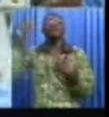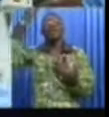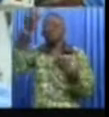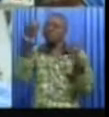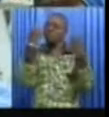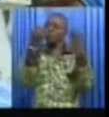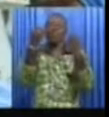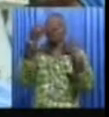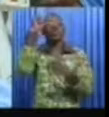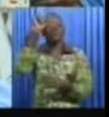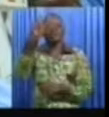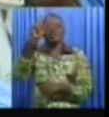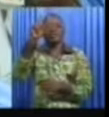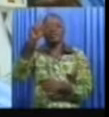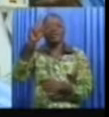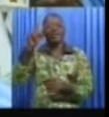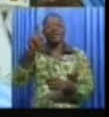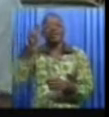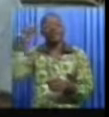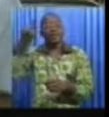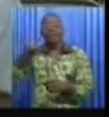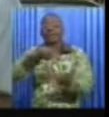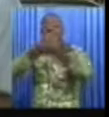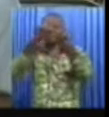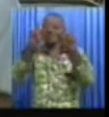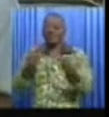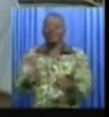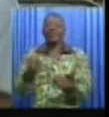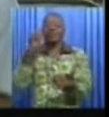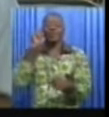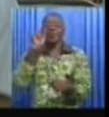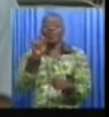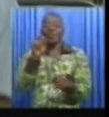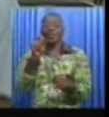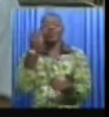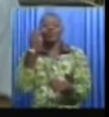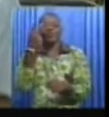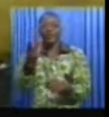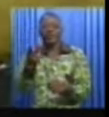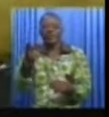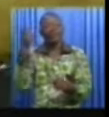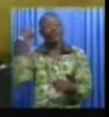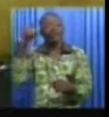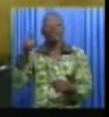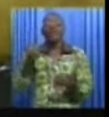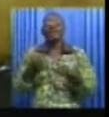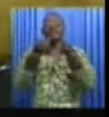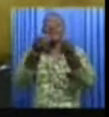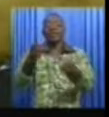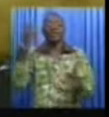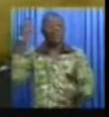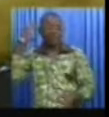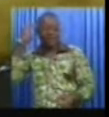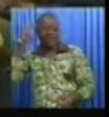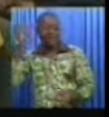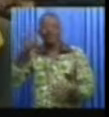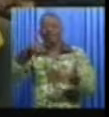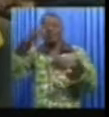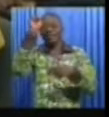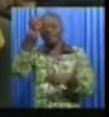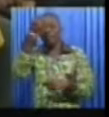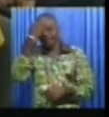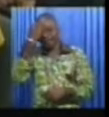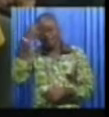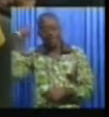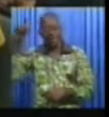droits. Bicaméralisme au Burkina, c'est une question de point de vue et d'argument, ont laissé entendre les émissaires du gouvernement. Ils ont